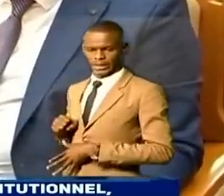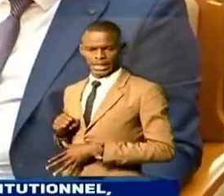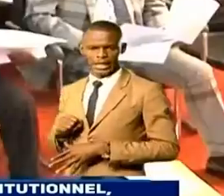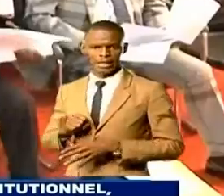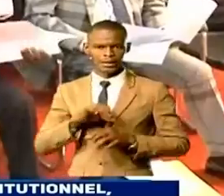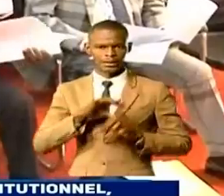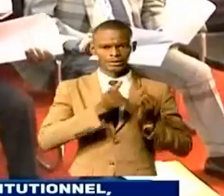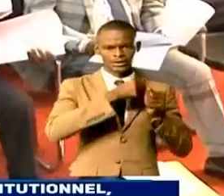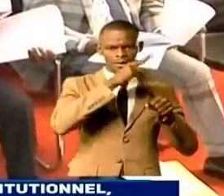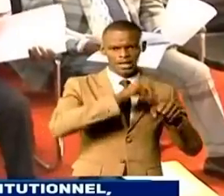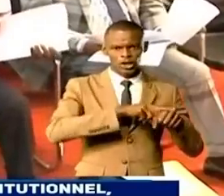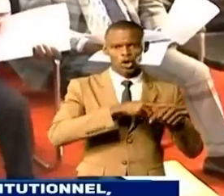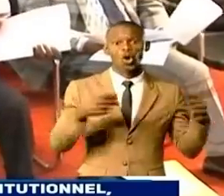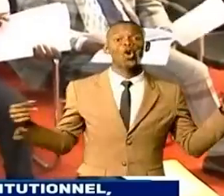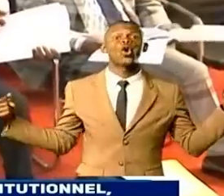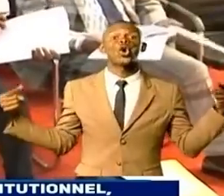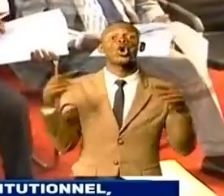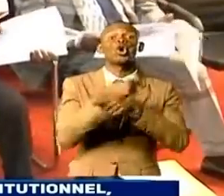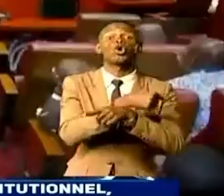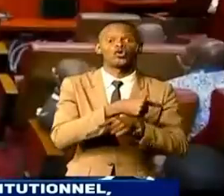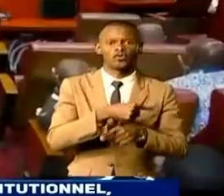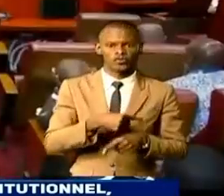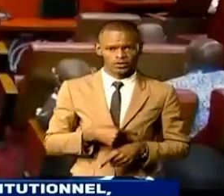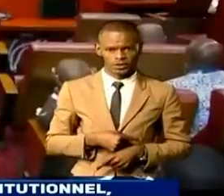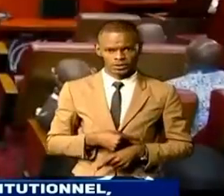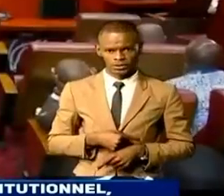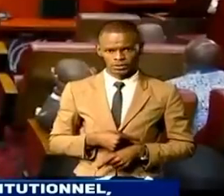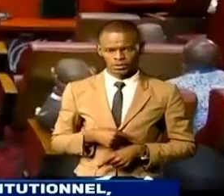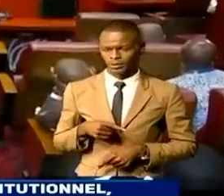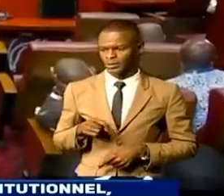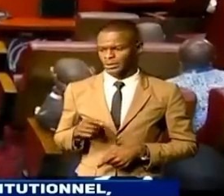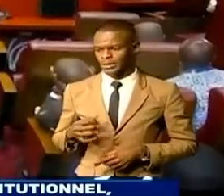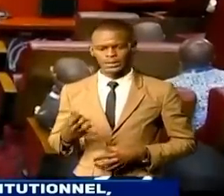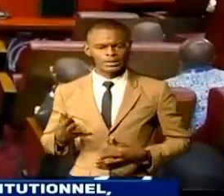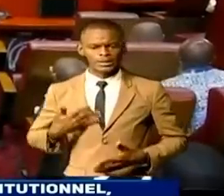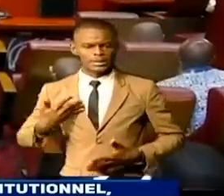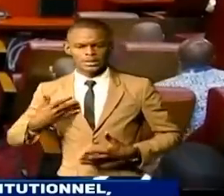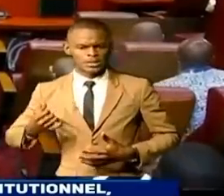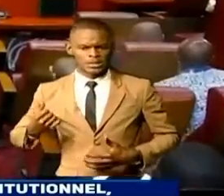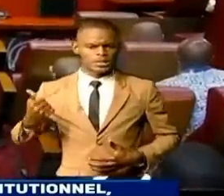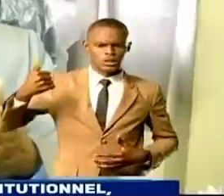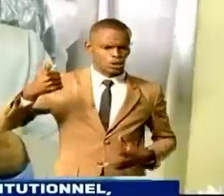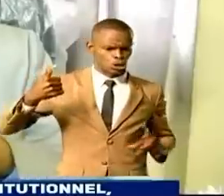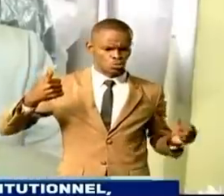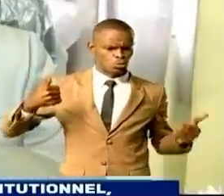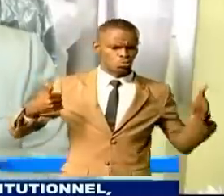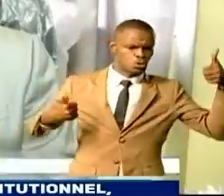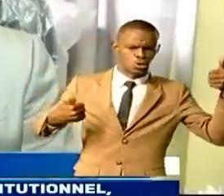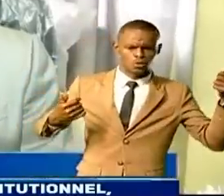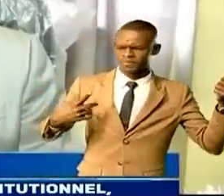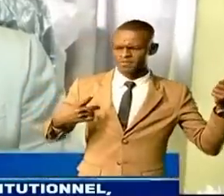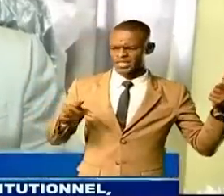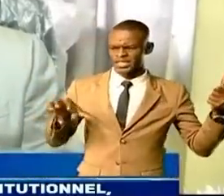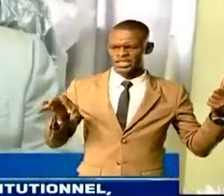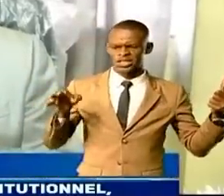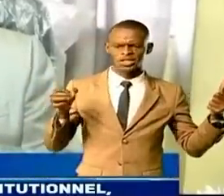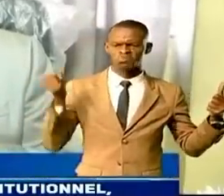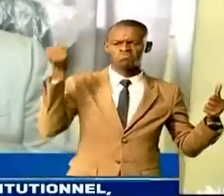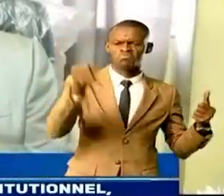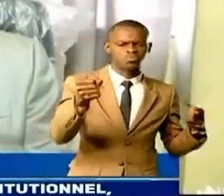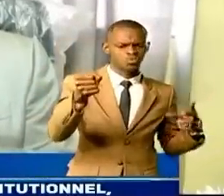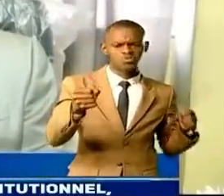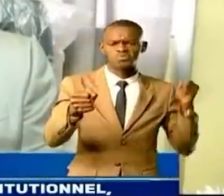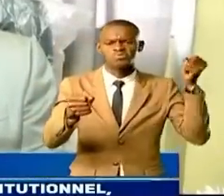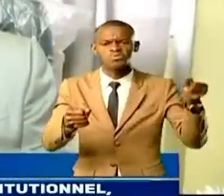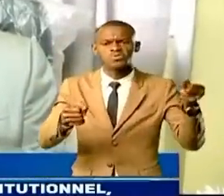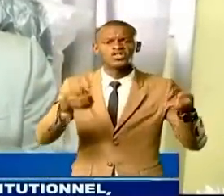les postes restent à pourvoir à la Cour constitutionnelle. Alors, quelle procédure suivre ? En cours de vie, tous les 3 ans, et il